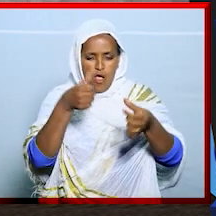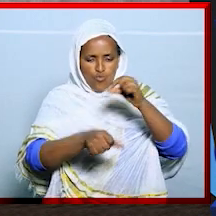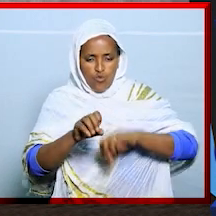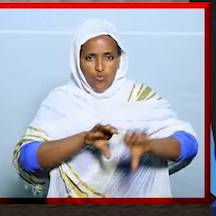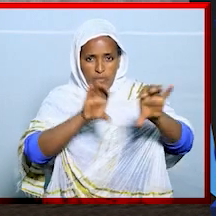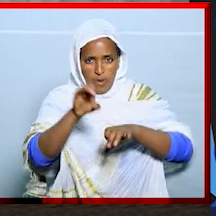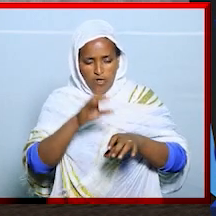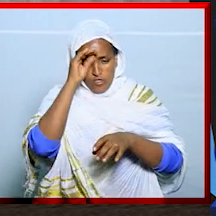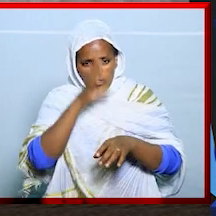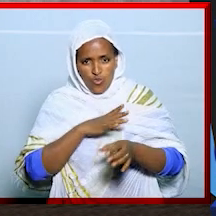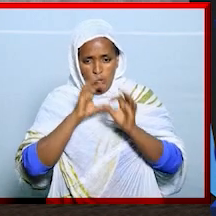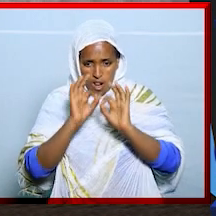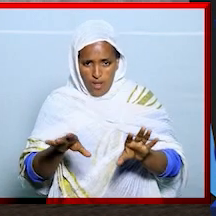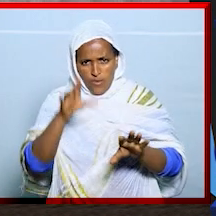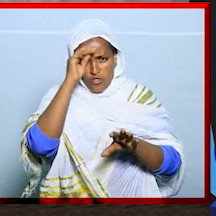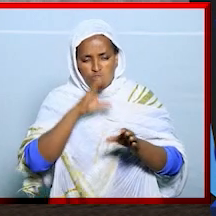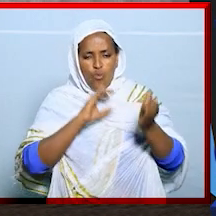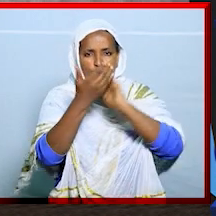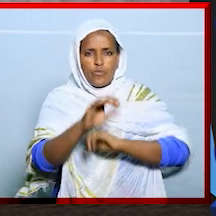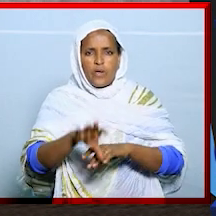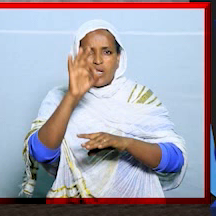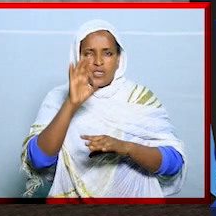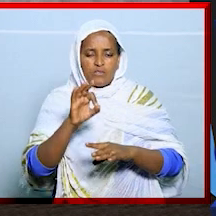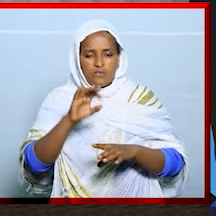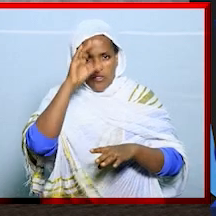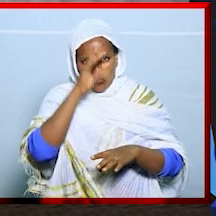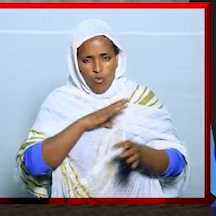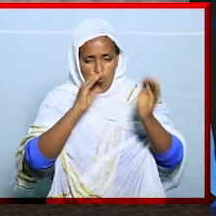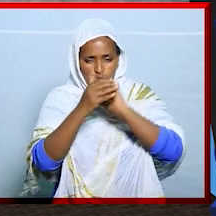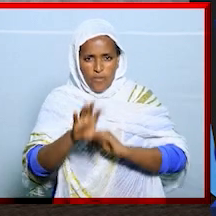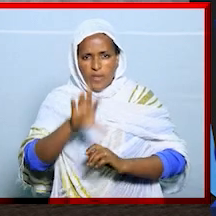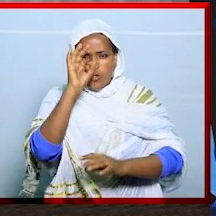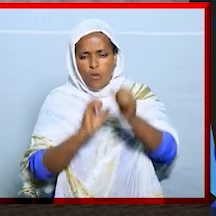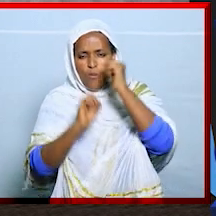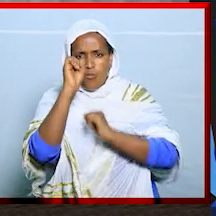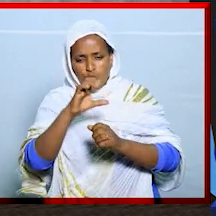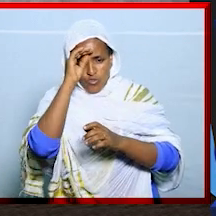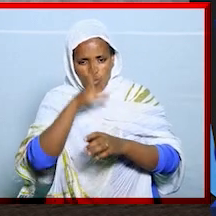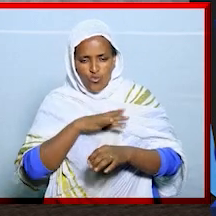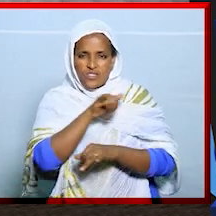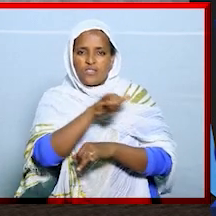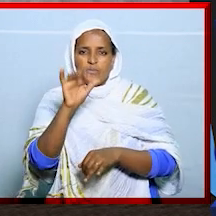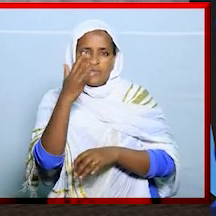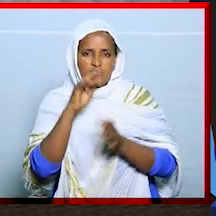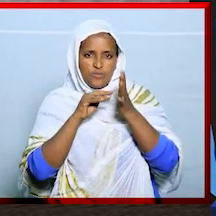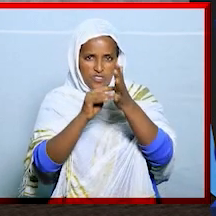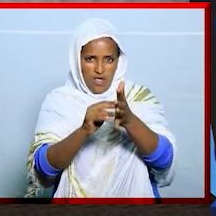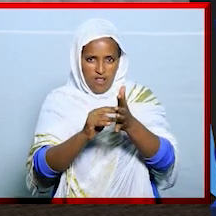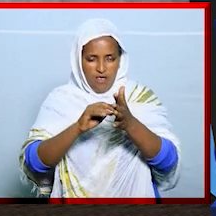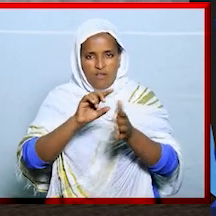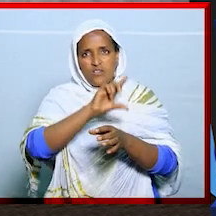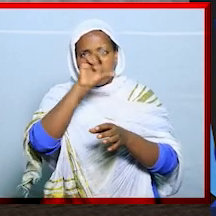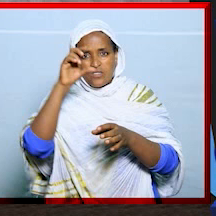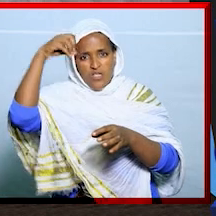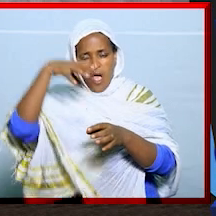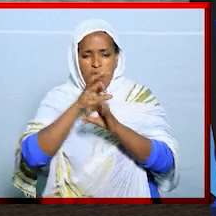በማበርከት ሰው በሌለበት ሰው ሆኖ መገኘት የሚችሉ ሰው ሆኖ ለመገኘት የሚጥሩ የሚሞክሩ ሰዎችን ትመስላለች።